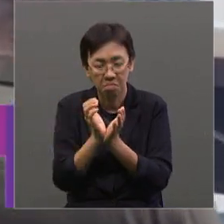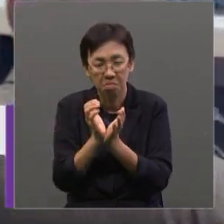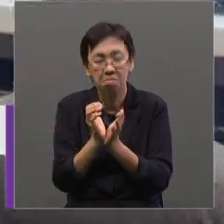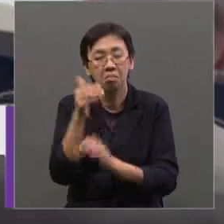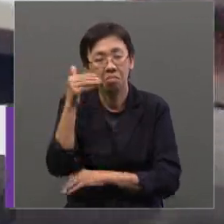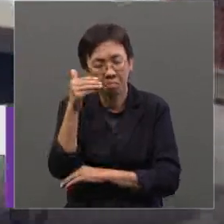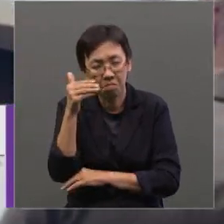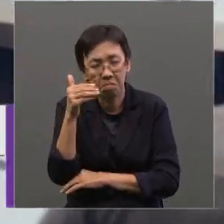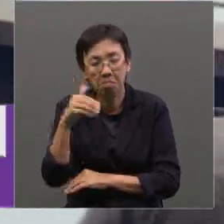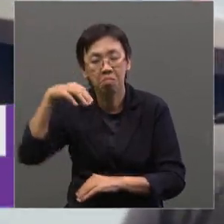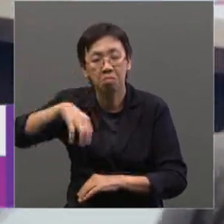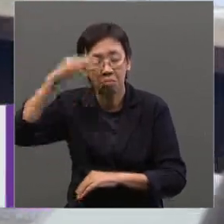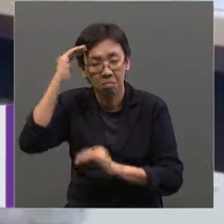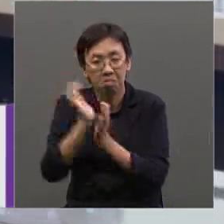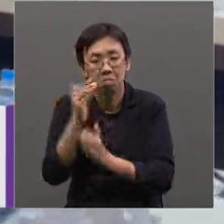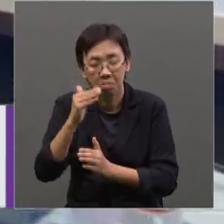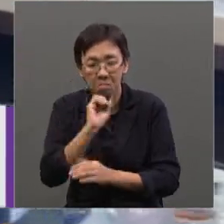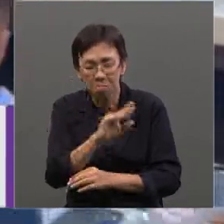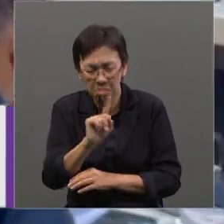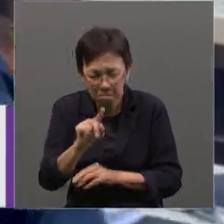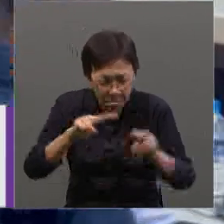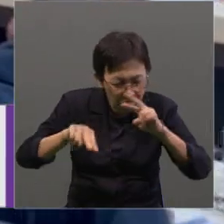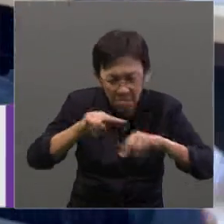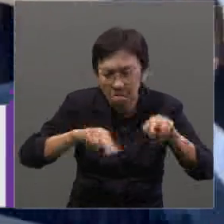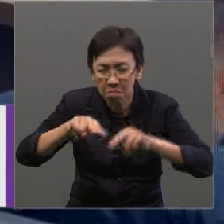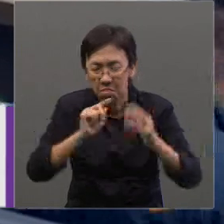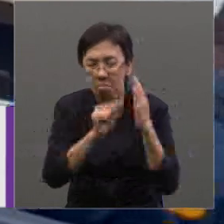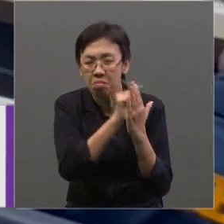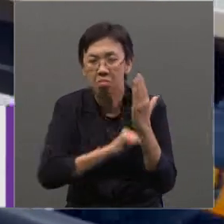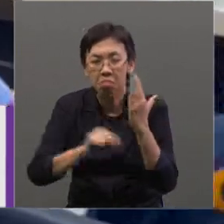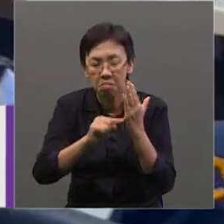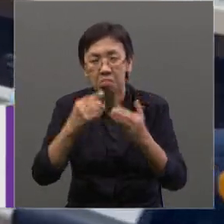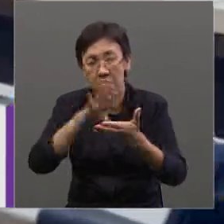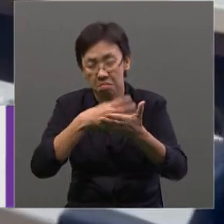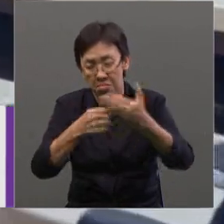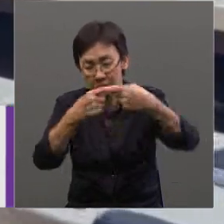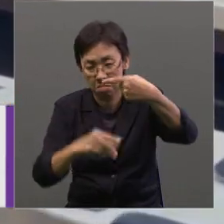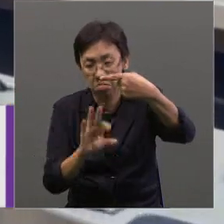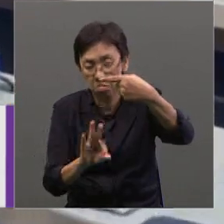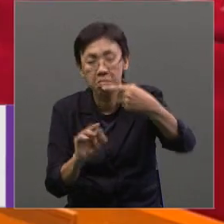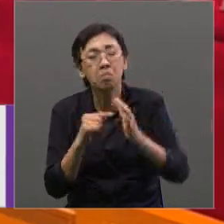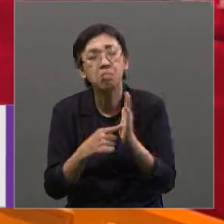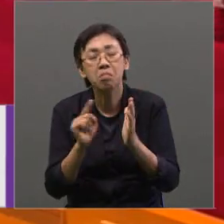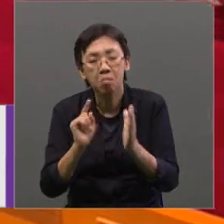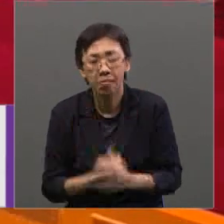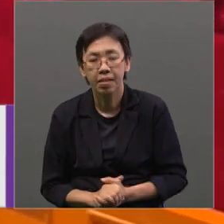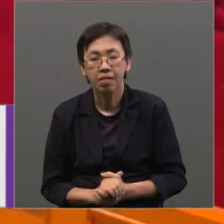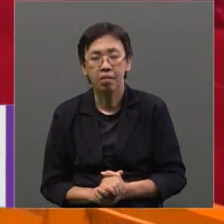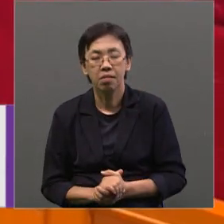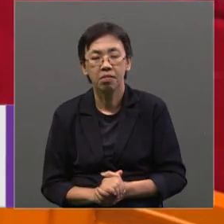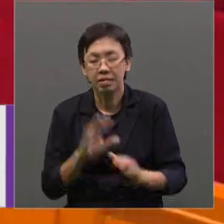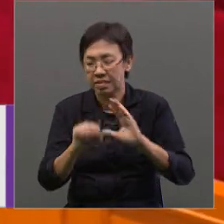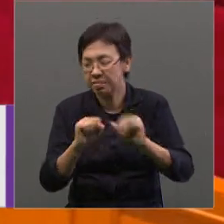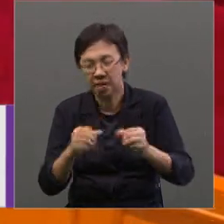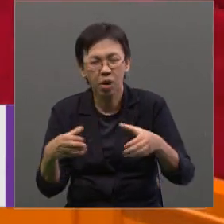สปขตรเรียกกำชับทุกหน่วยให้เพิ่มความเข้มงวดในปฏิบัติการก้าวมาตรการยกตัวอย่างบางข้อเช่นให้